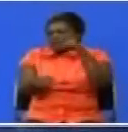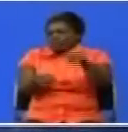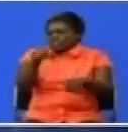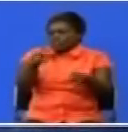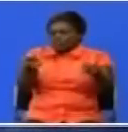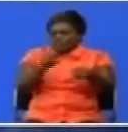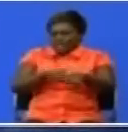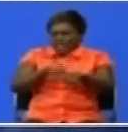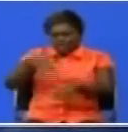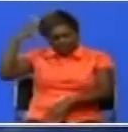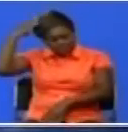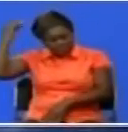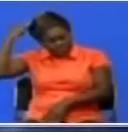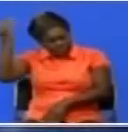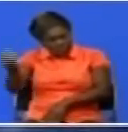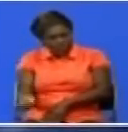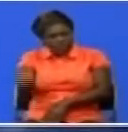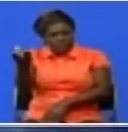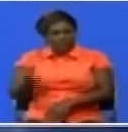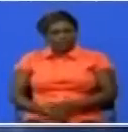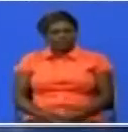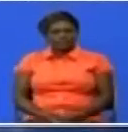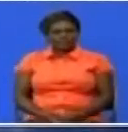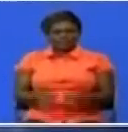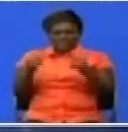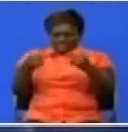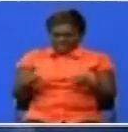El Ade mjini Somalia. They are trying